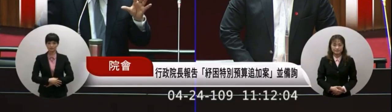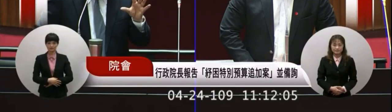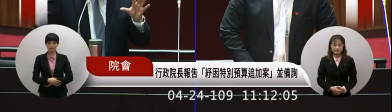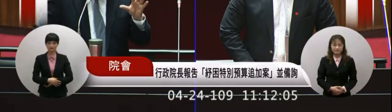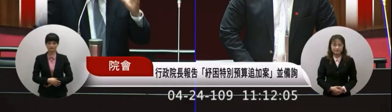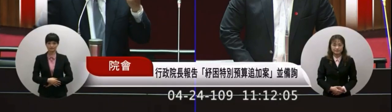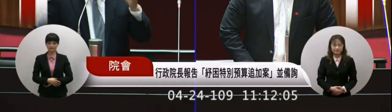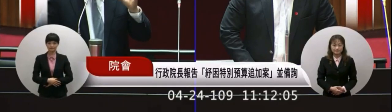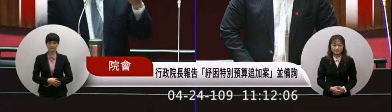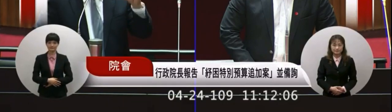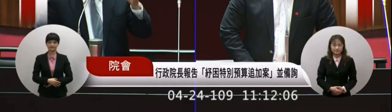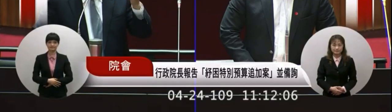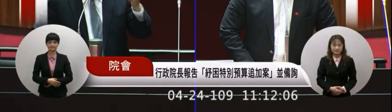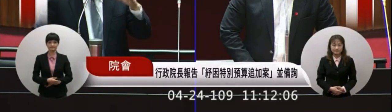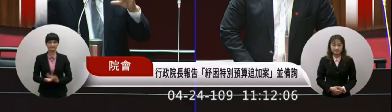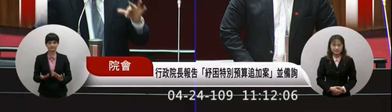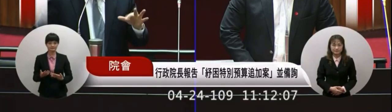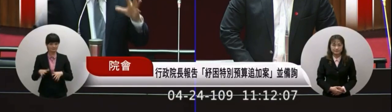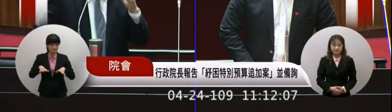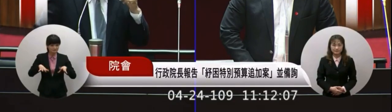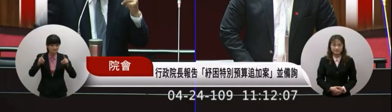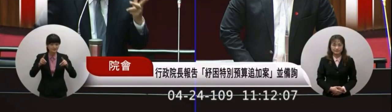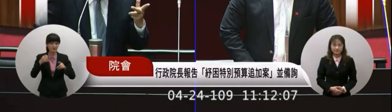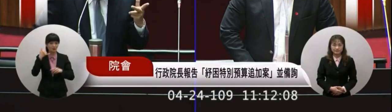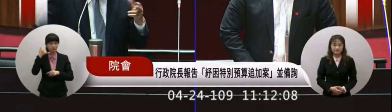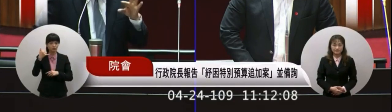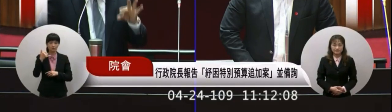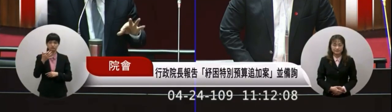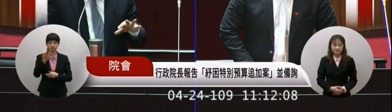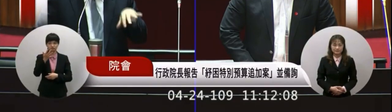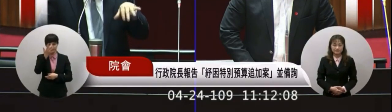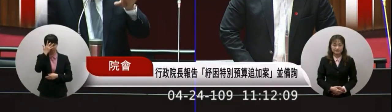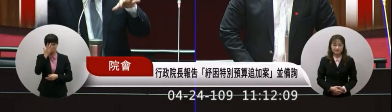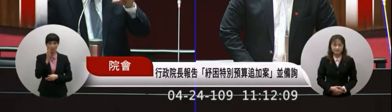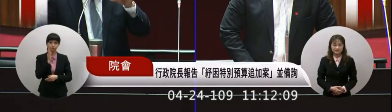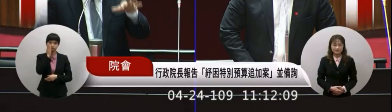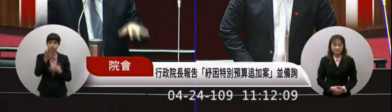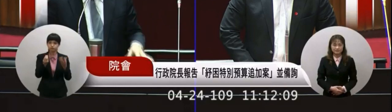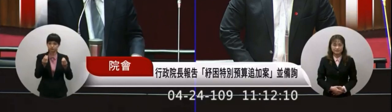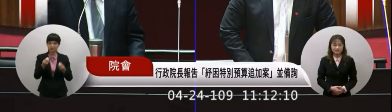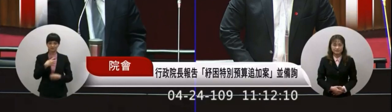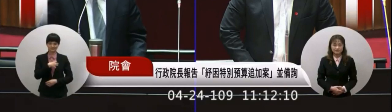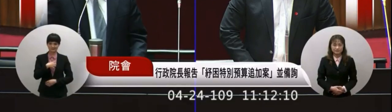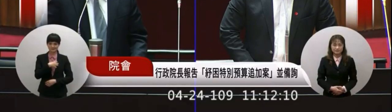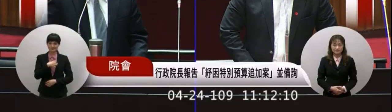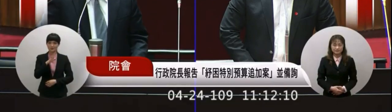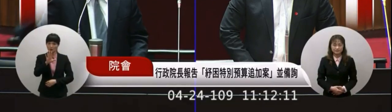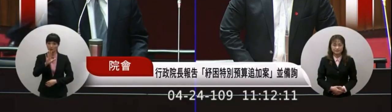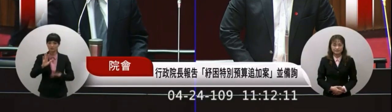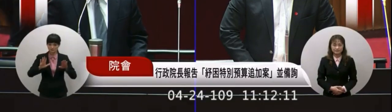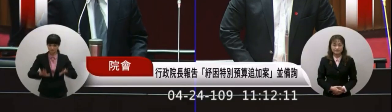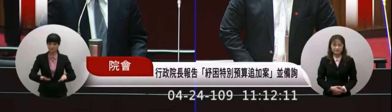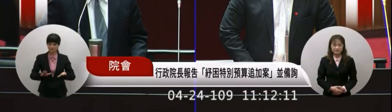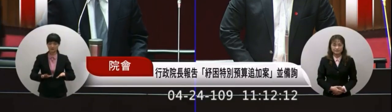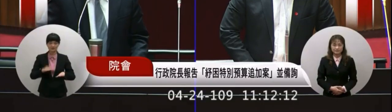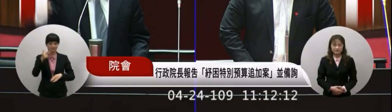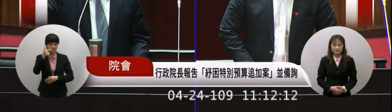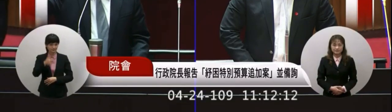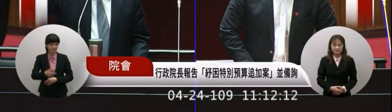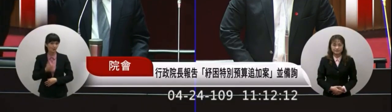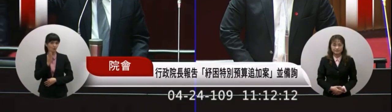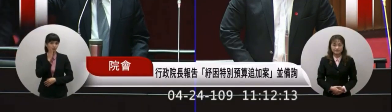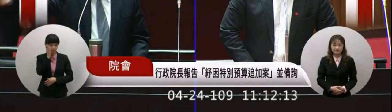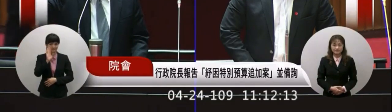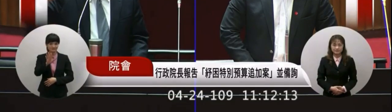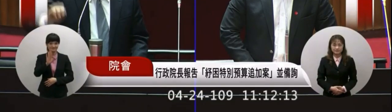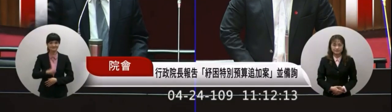动打开始，可能也无顺，所以有人抱怨。即马成绩渐渐做出来，敢那1922在